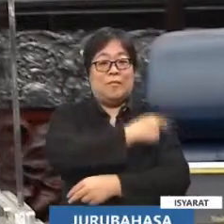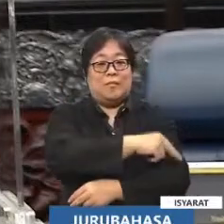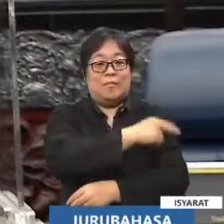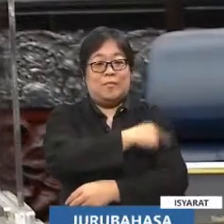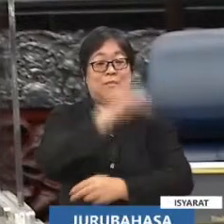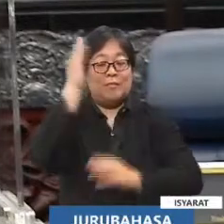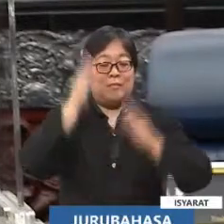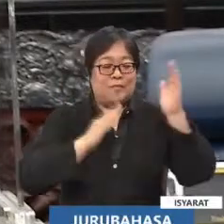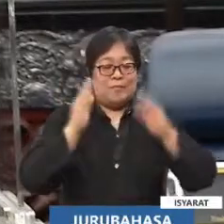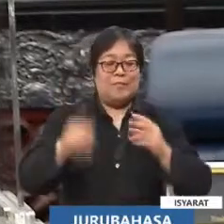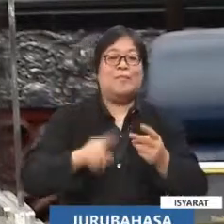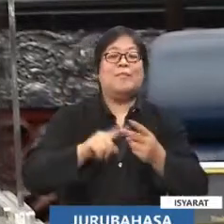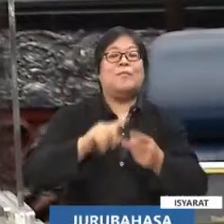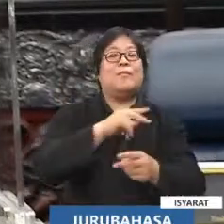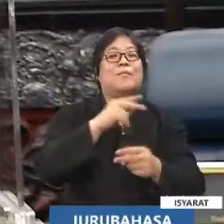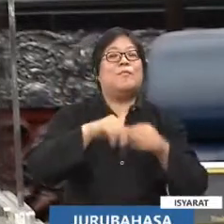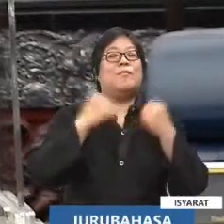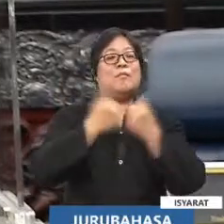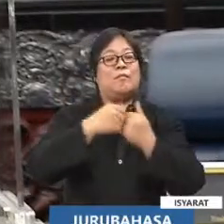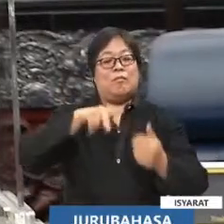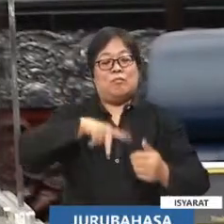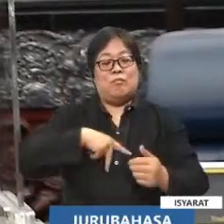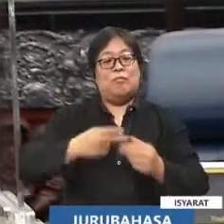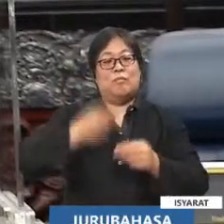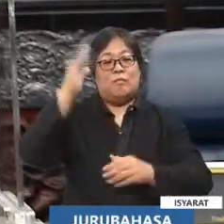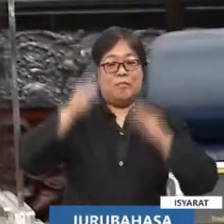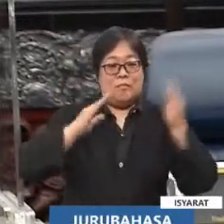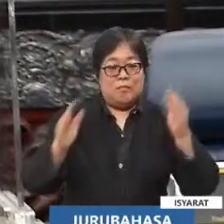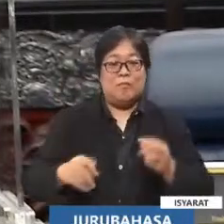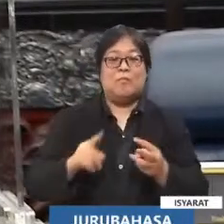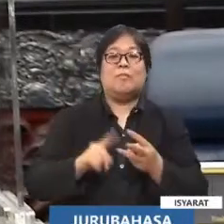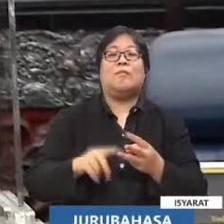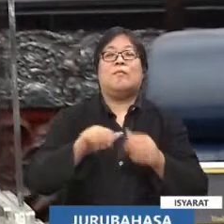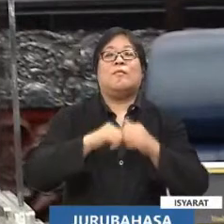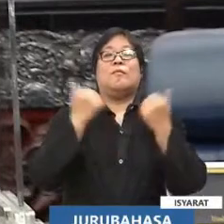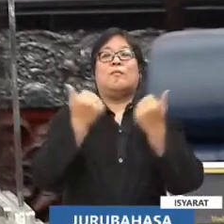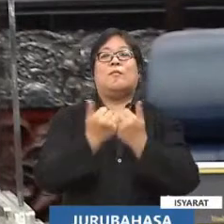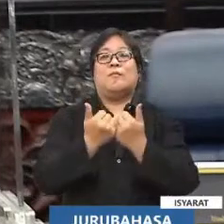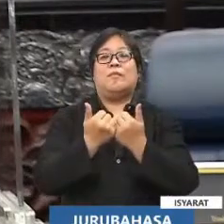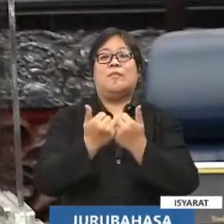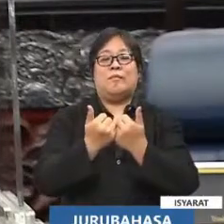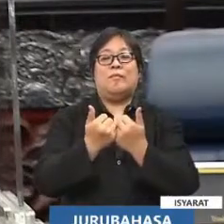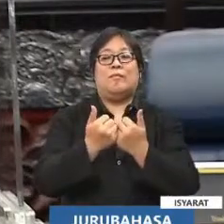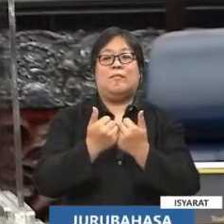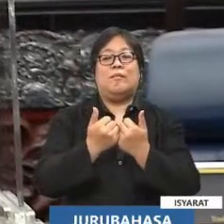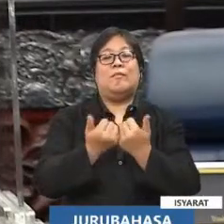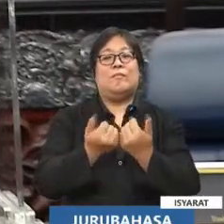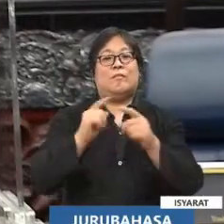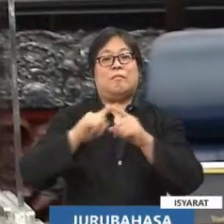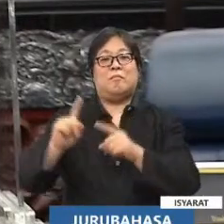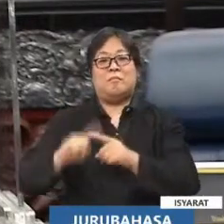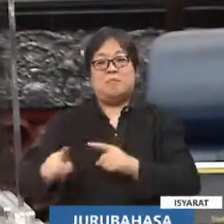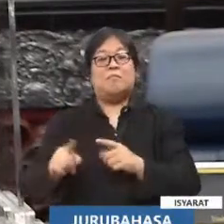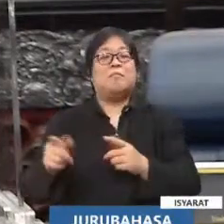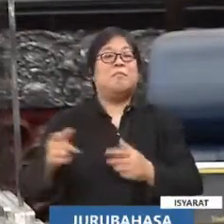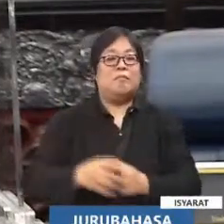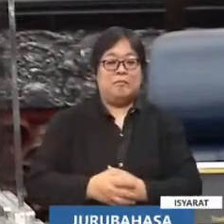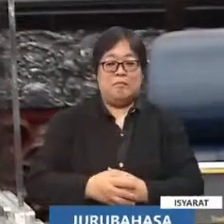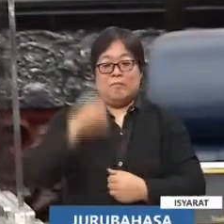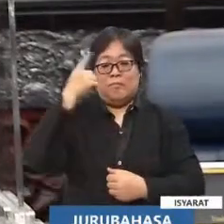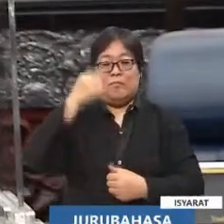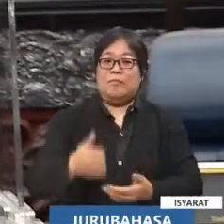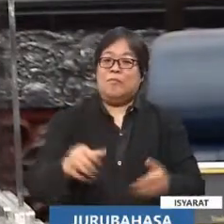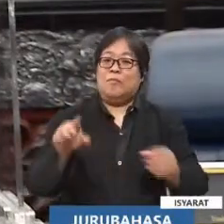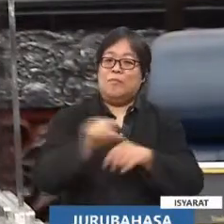MAH, Persatuan Pemilik Hotel Malaysia, MAHO serta Persatuan Konvensyen dan Pameran Malaysia, MACROS,